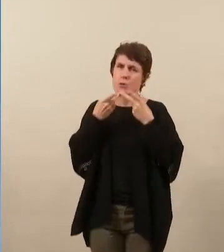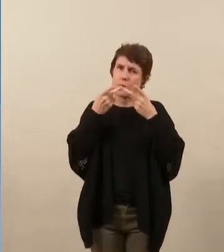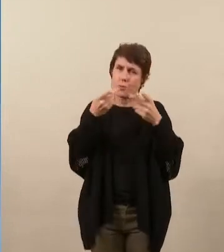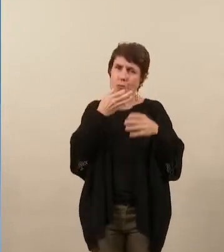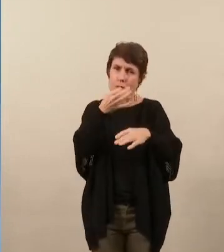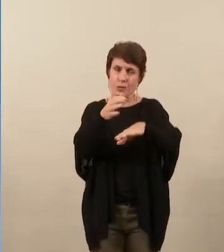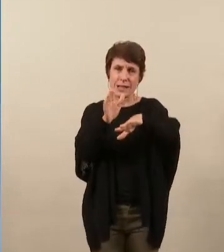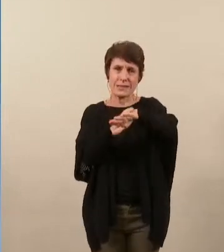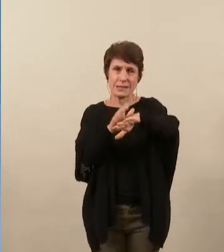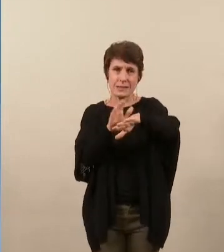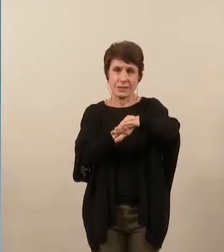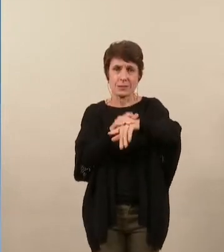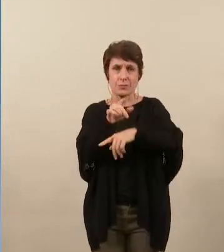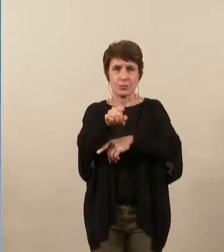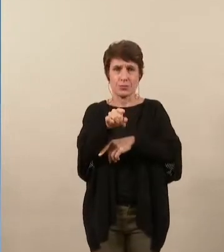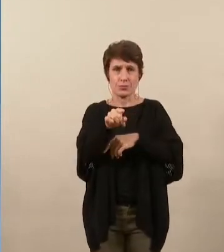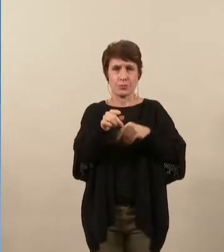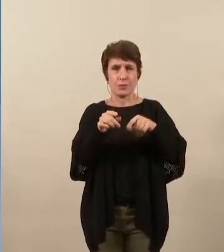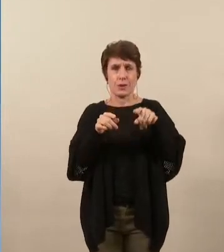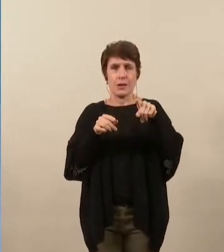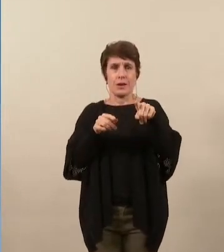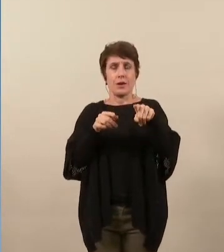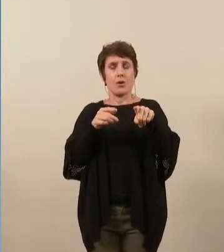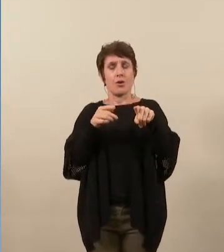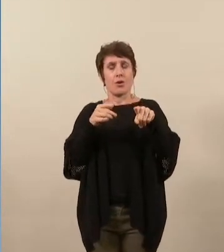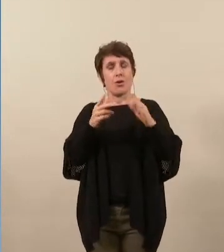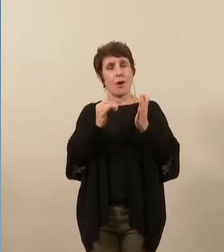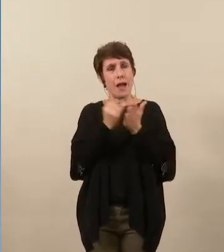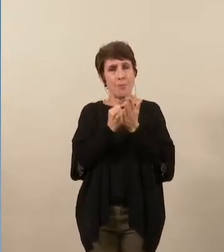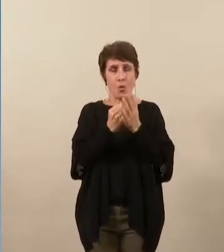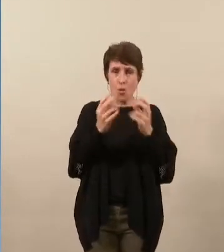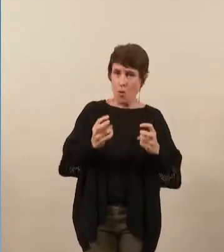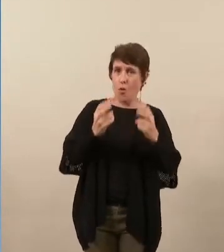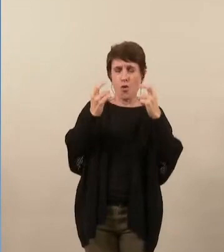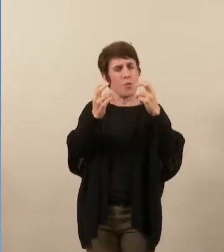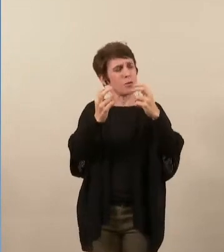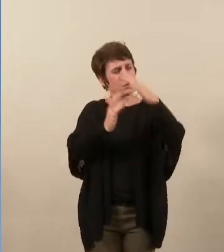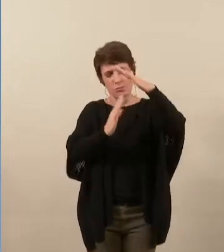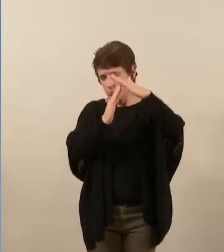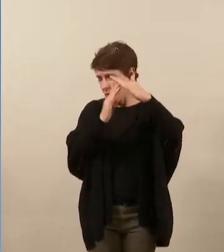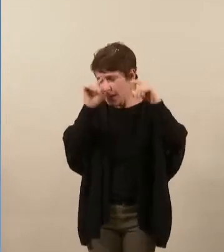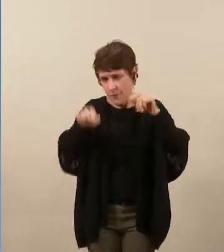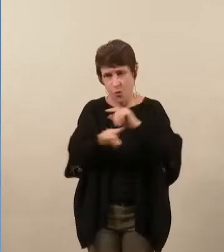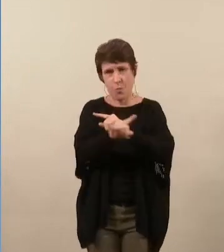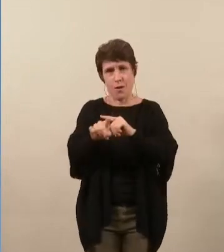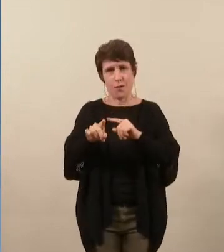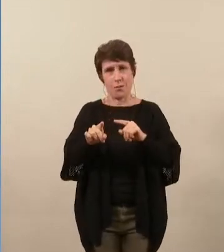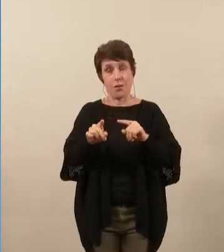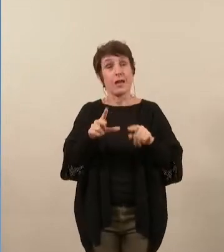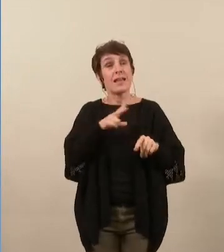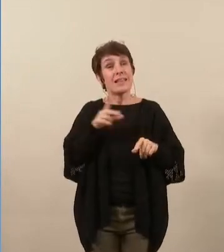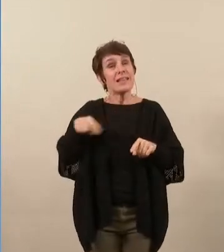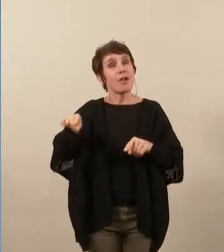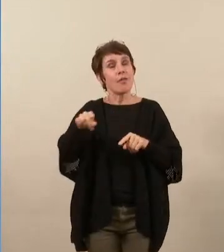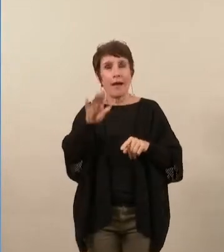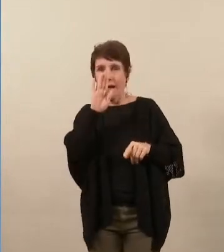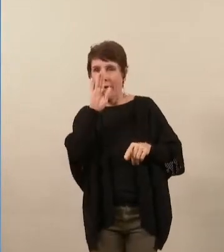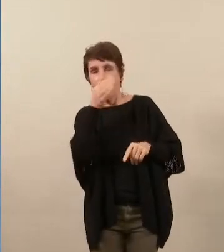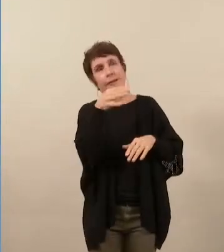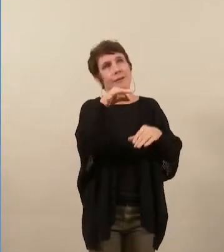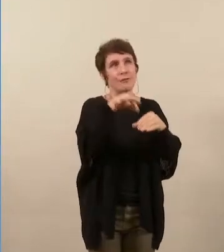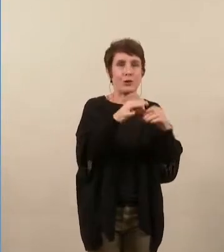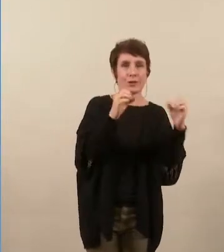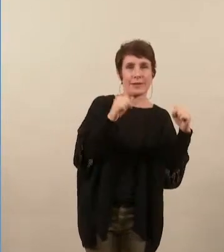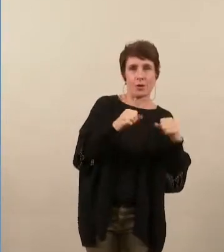hausse d'impôts, même si certains, nous ayant rejoints en cours de route, ont voté pour. Tout